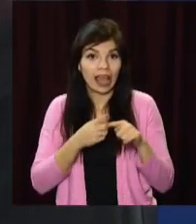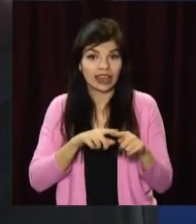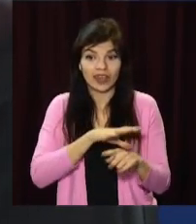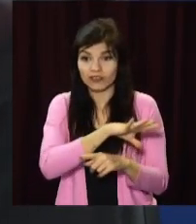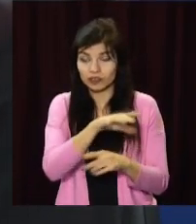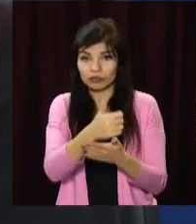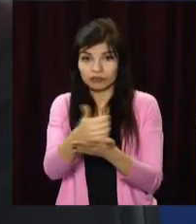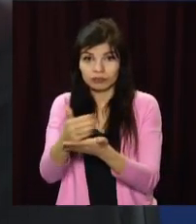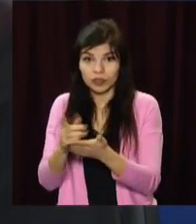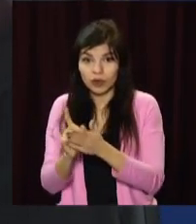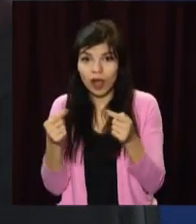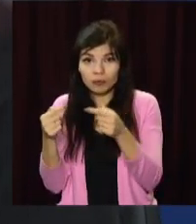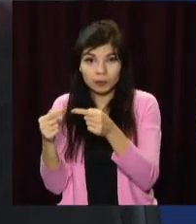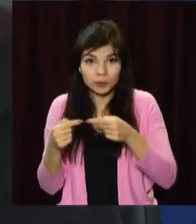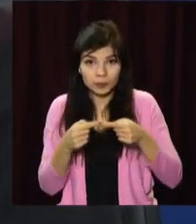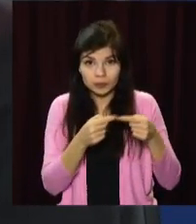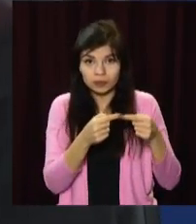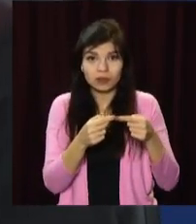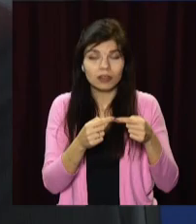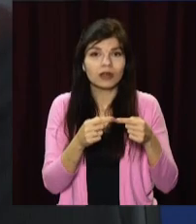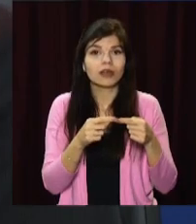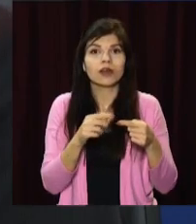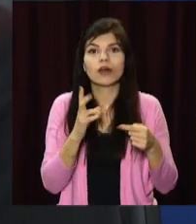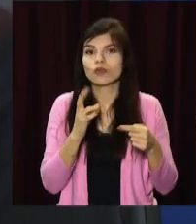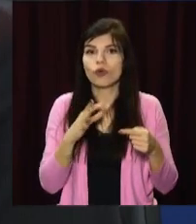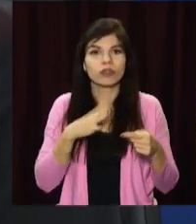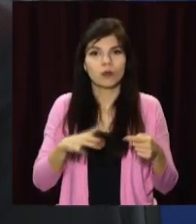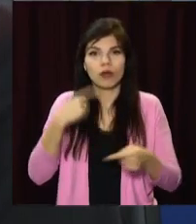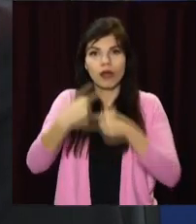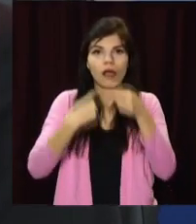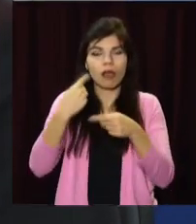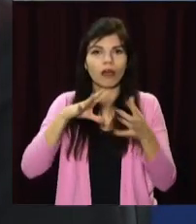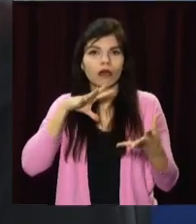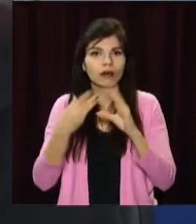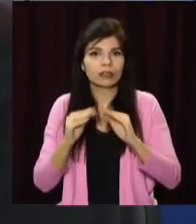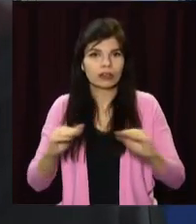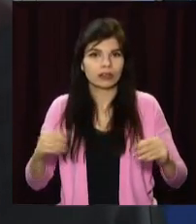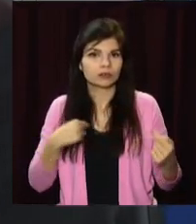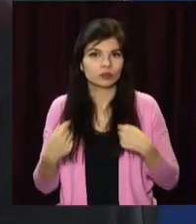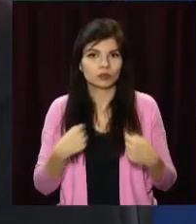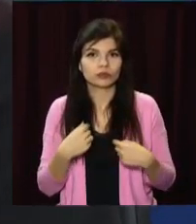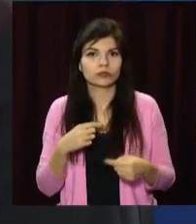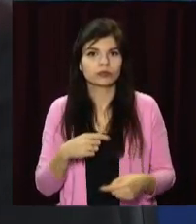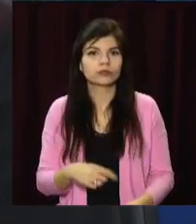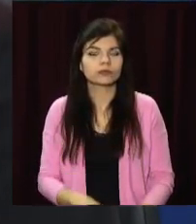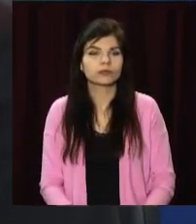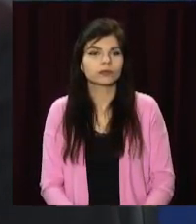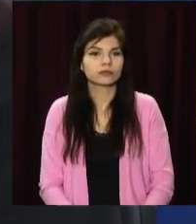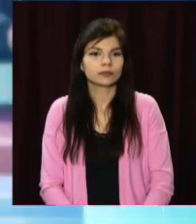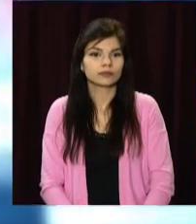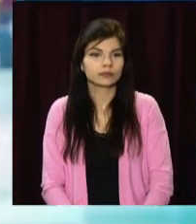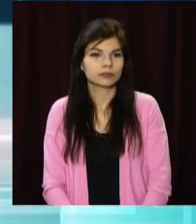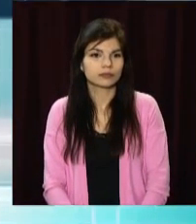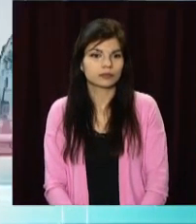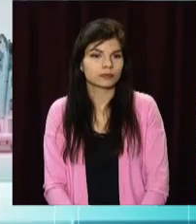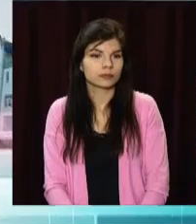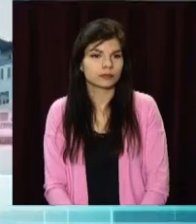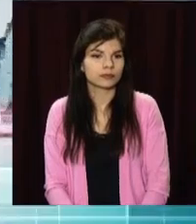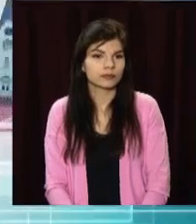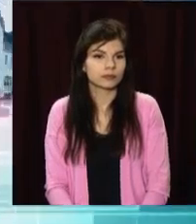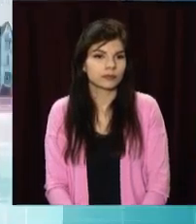умовах існування, щоб ми, задовольняючи все це, не робили це за рахунок наступних поколінь.